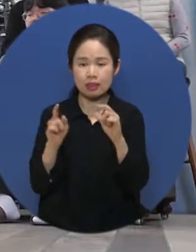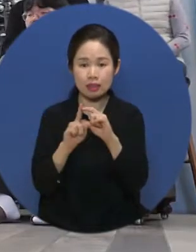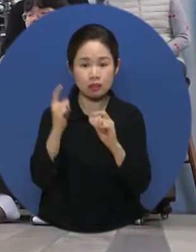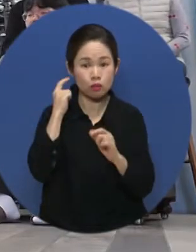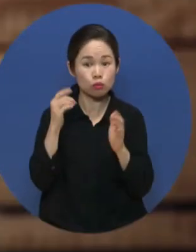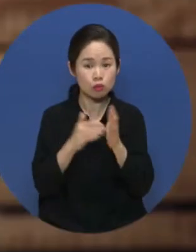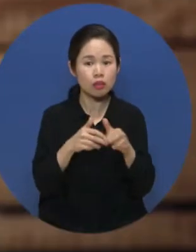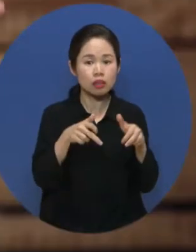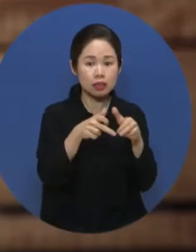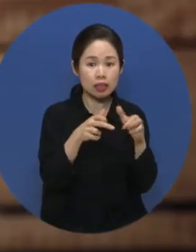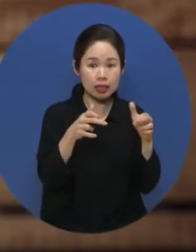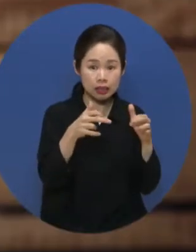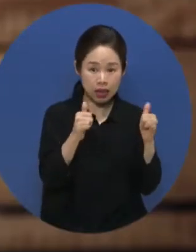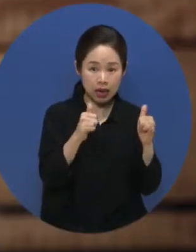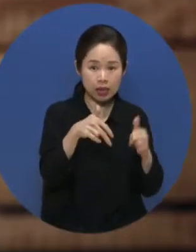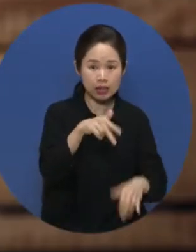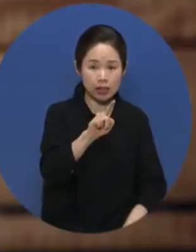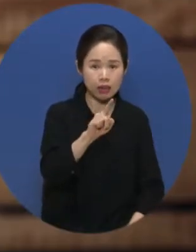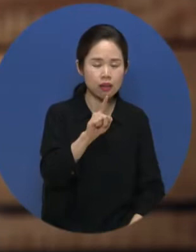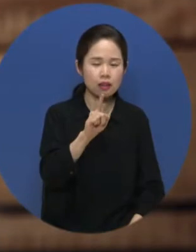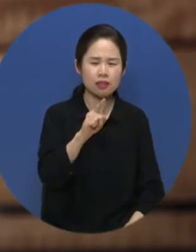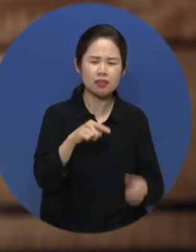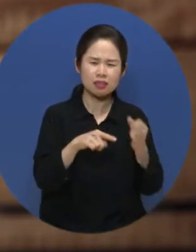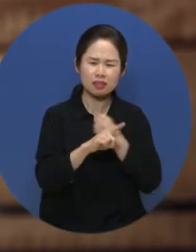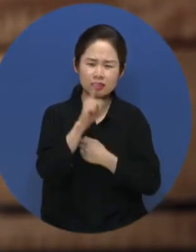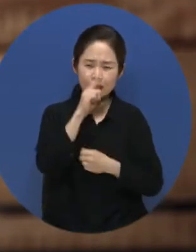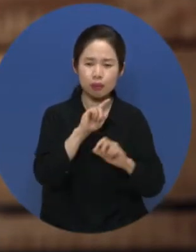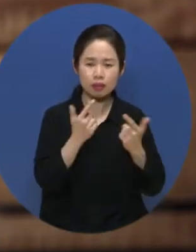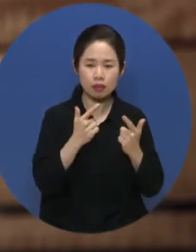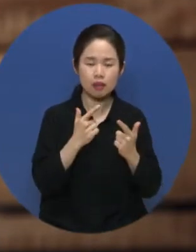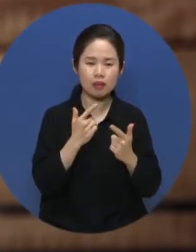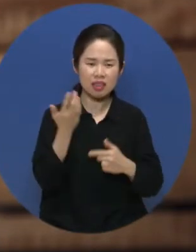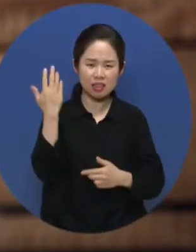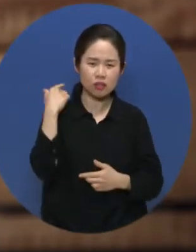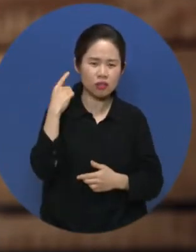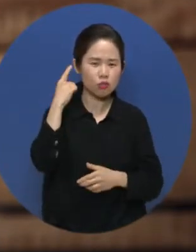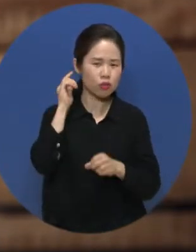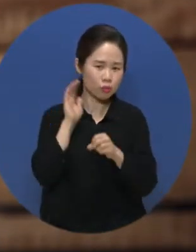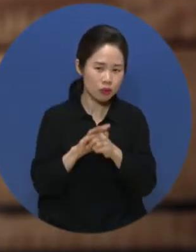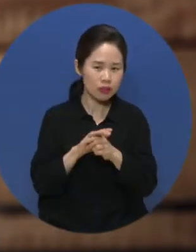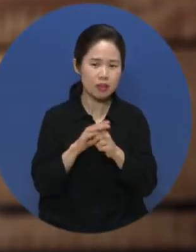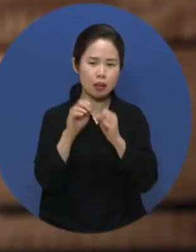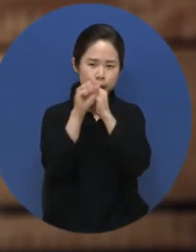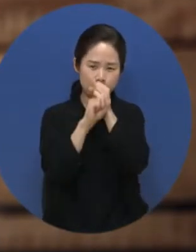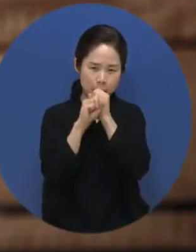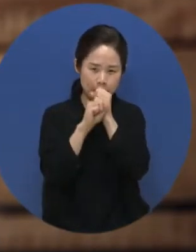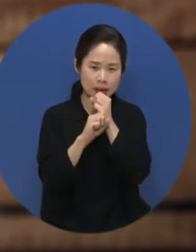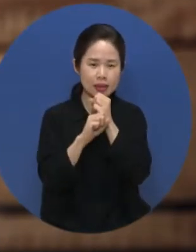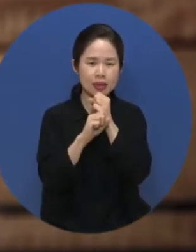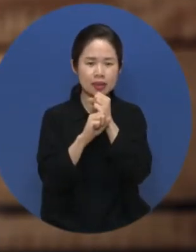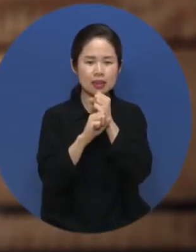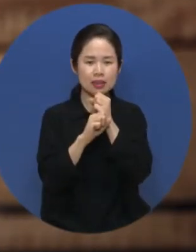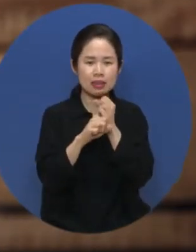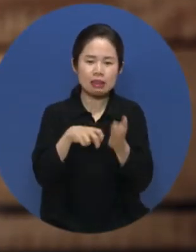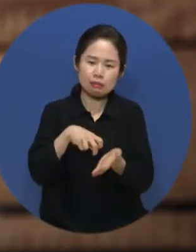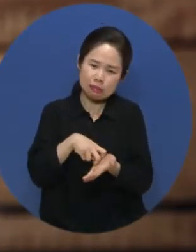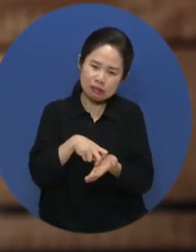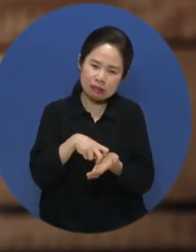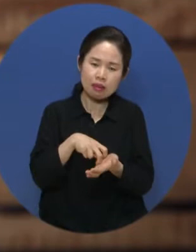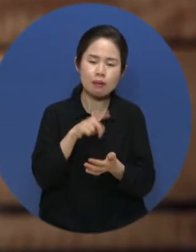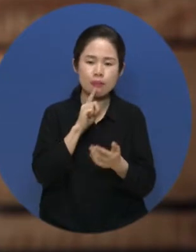말은 아니에요. 그 이전에 귀머거리, 벙어리, 안진뱅이 같은 표현보다 훨씬 더 정제된